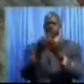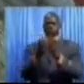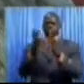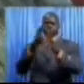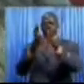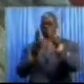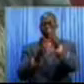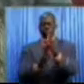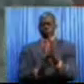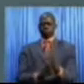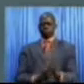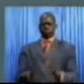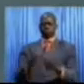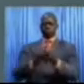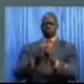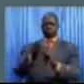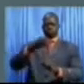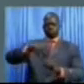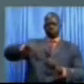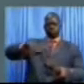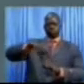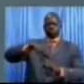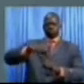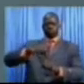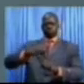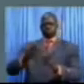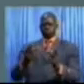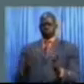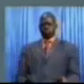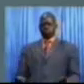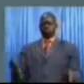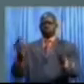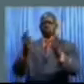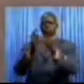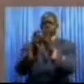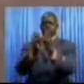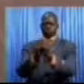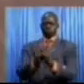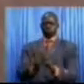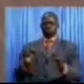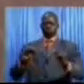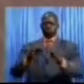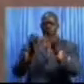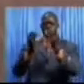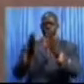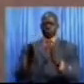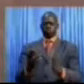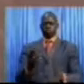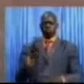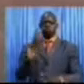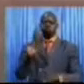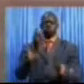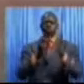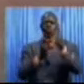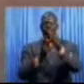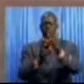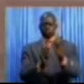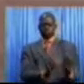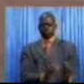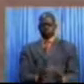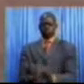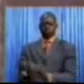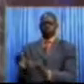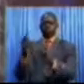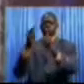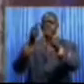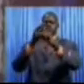aux impératifs de l'environnement. La présente rencontre avec les hommes de médias vise à présenter cette organisation dont le but